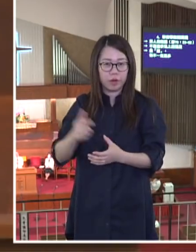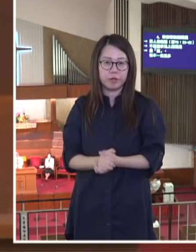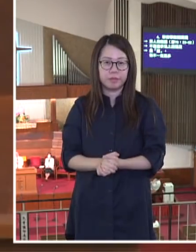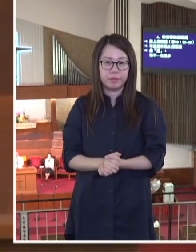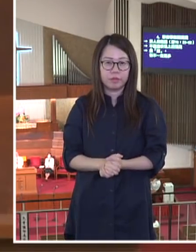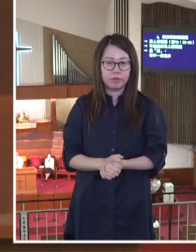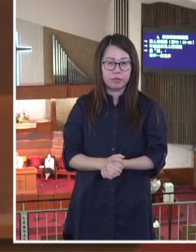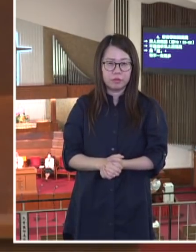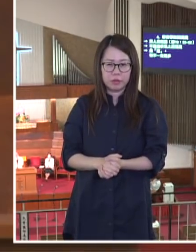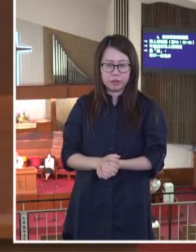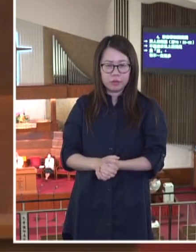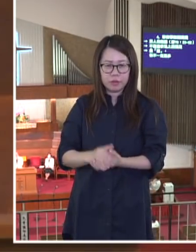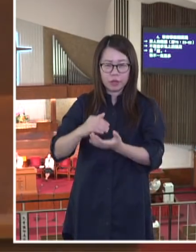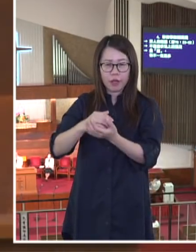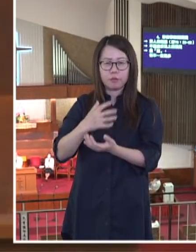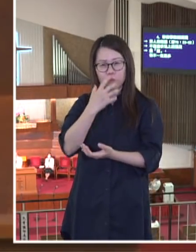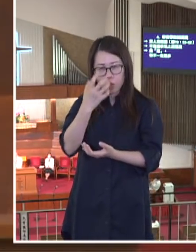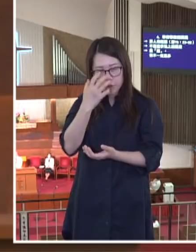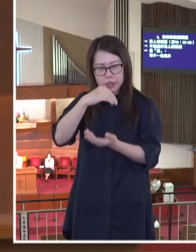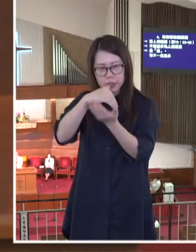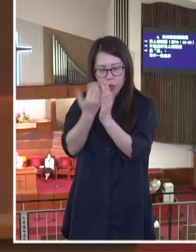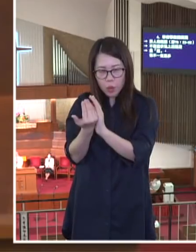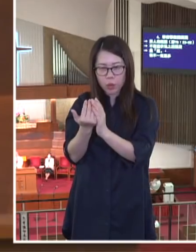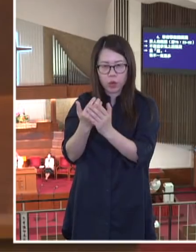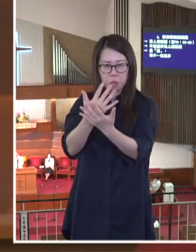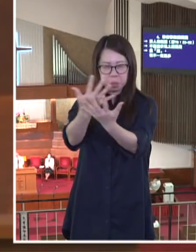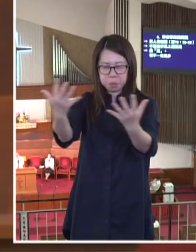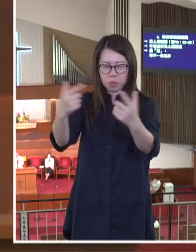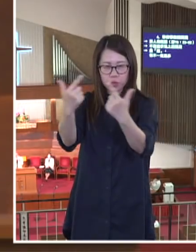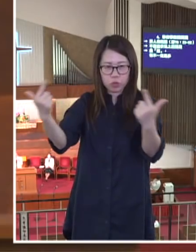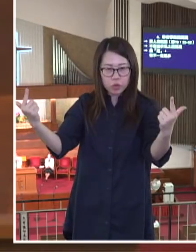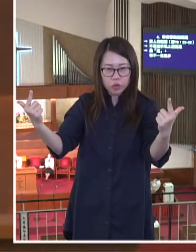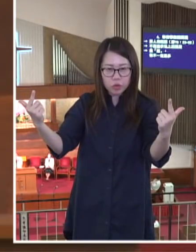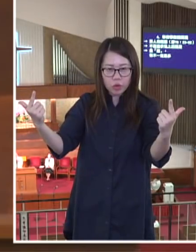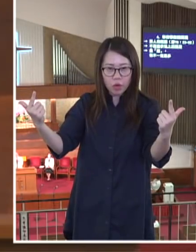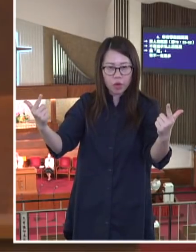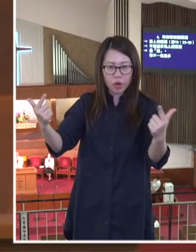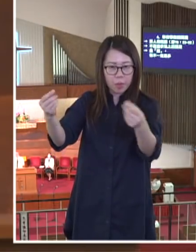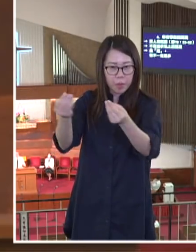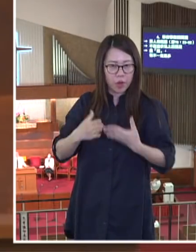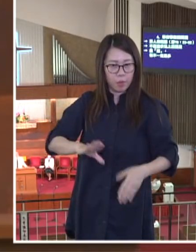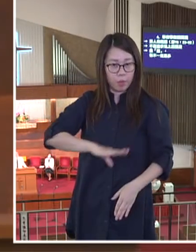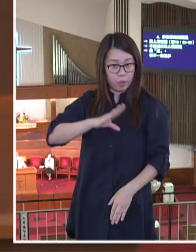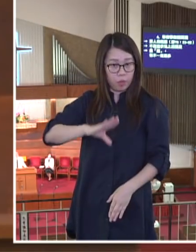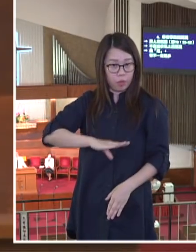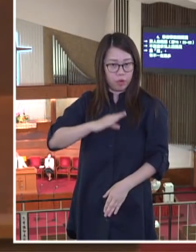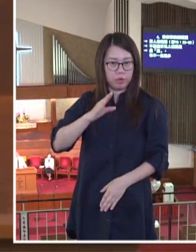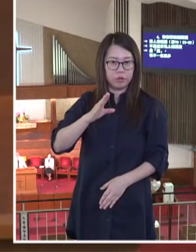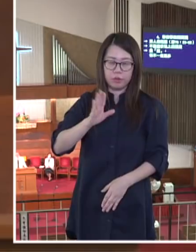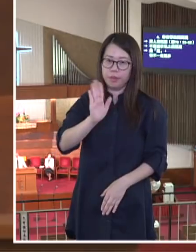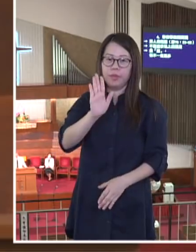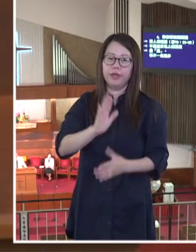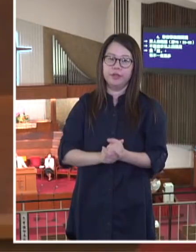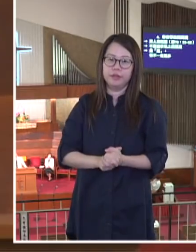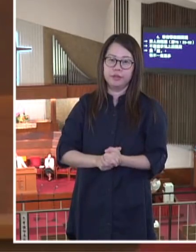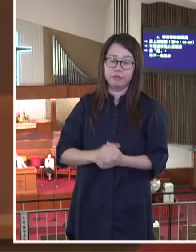满，满是神的应许，神的应许才可以让人得到满。所以满不